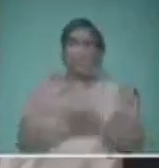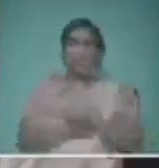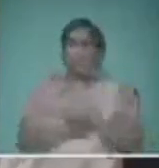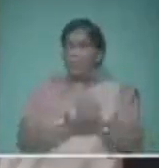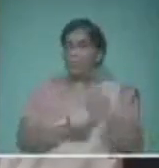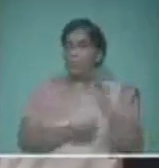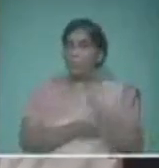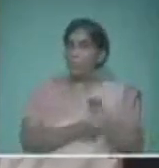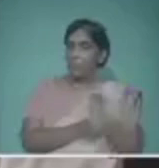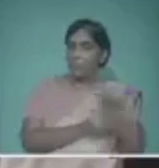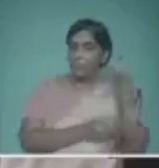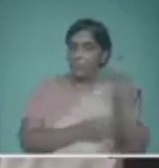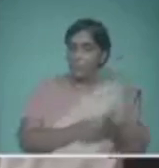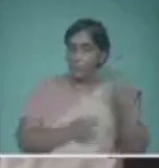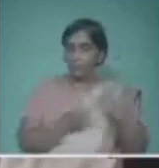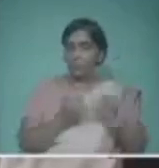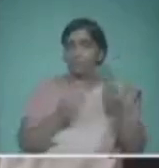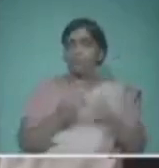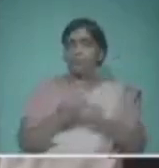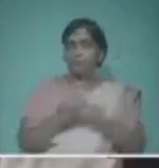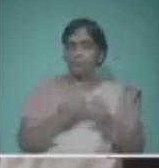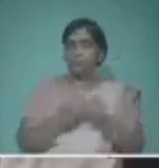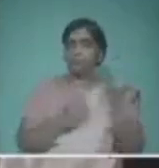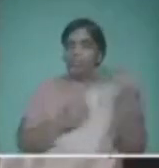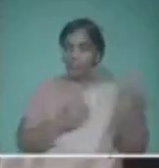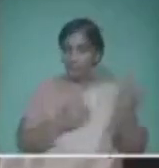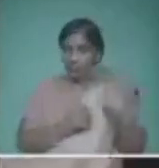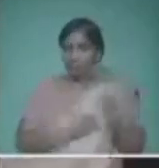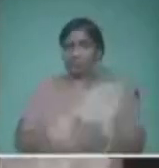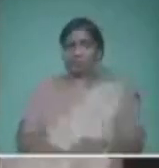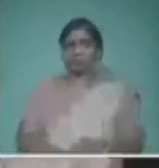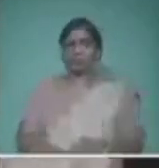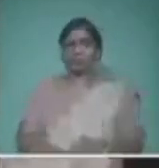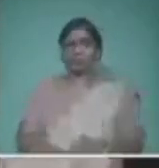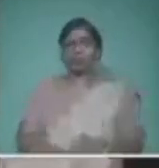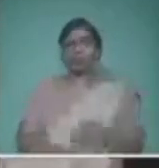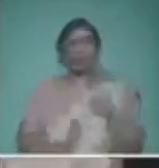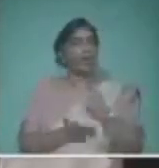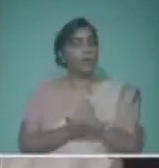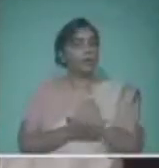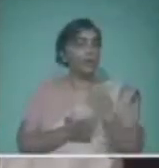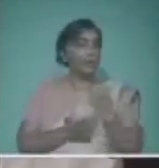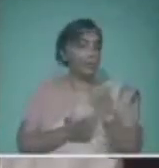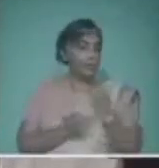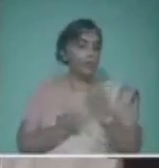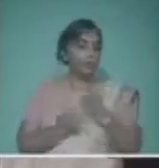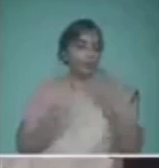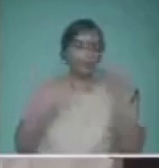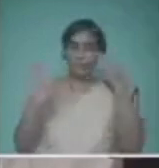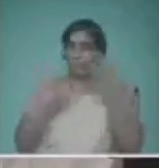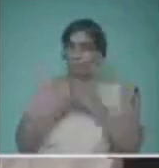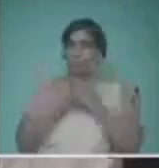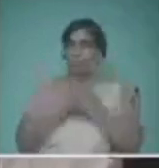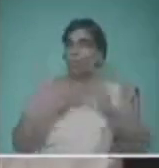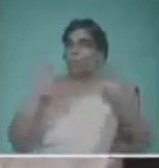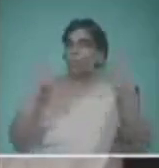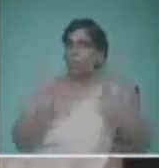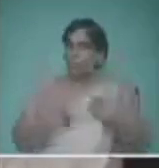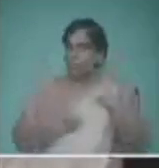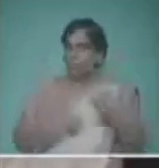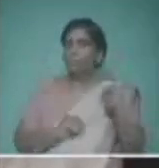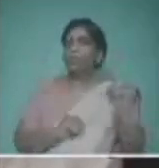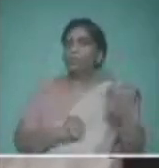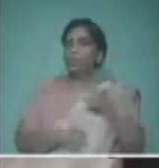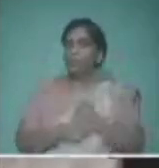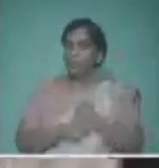තැන්පත් කරුවන් සේවකයන් වෙත ලබා දීමට යෝජනා කරනවා. රාජ්‍ය මූල්‍ය අවකාශිත අවම වීම නිසා